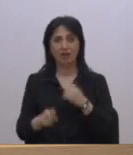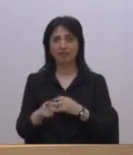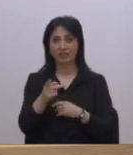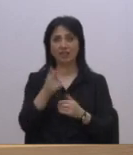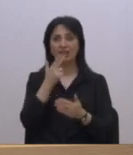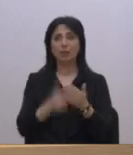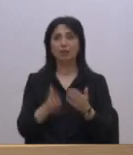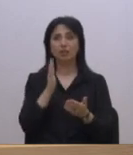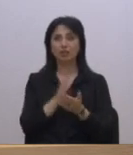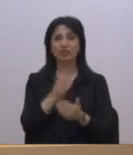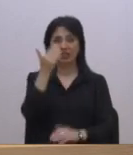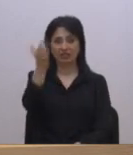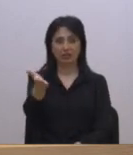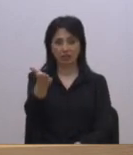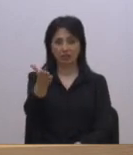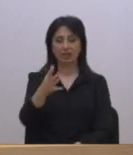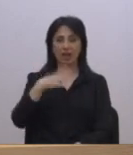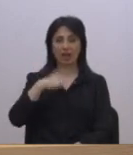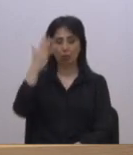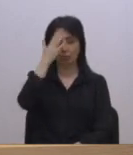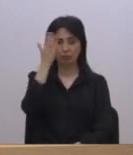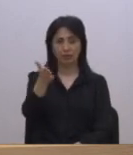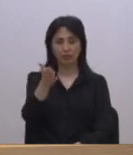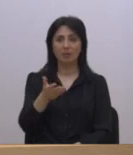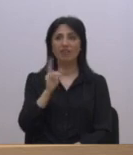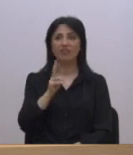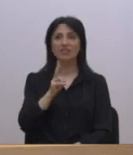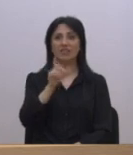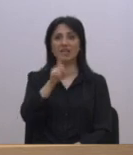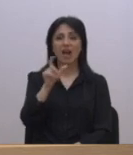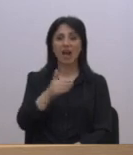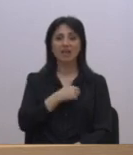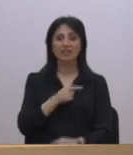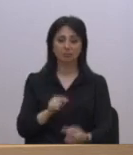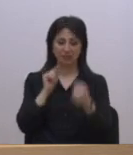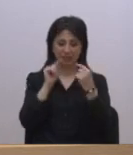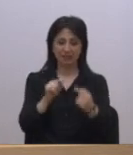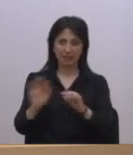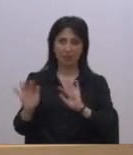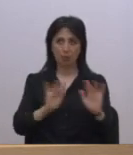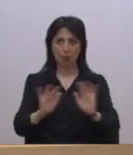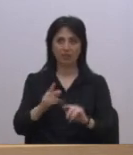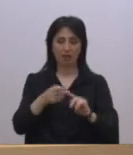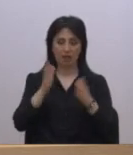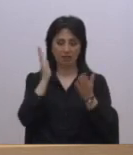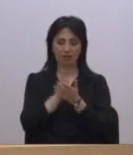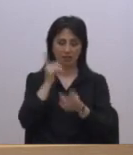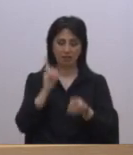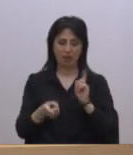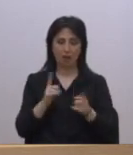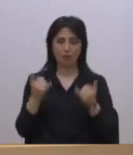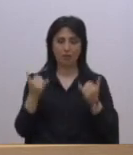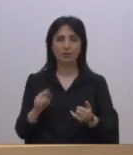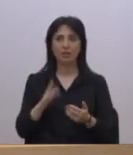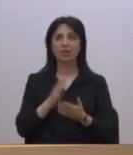ეს დამარცხებული ხართ თქვენ, ქართული ოცნება, რომელიც ხალხის ნების წინააღმდეგ მოქმედებთ. აი ეს არის რეალობა, რაც დღეს